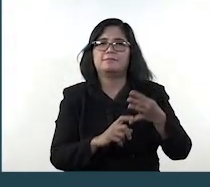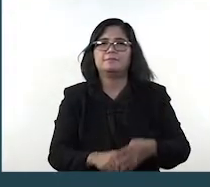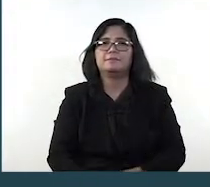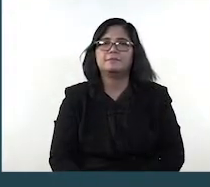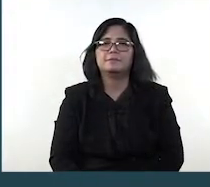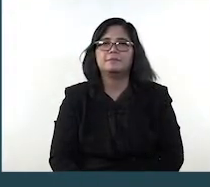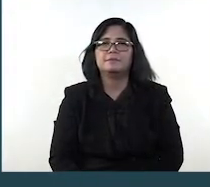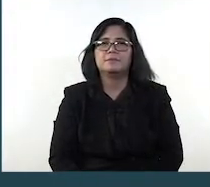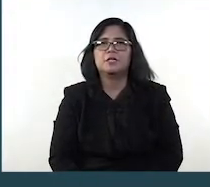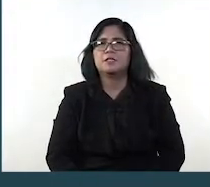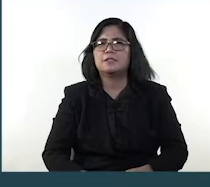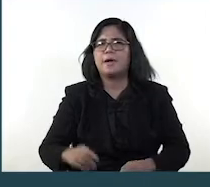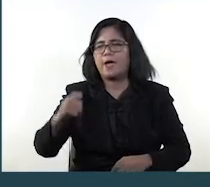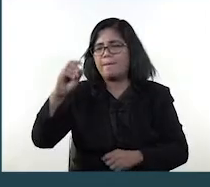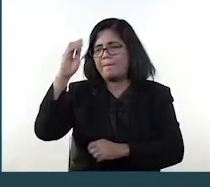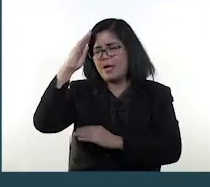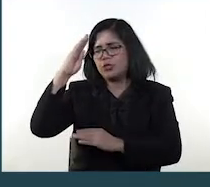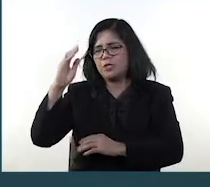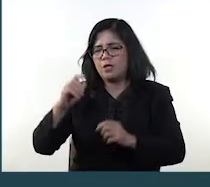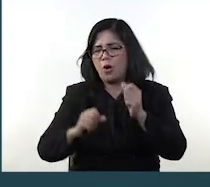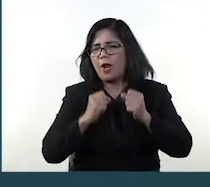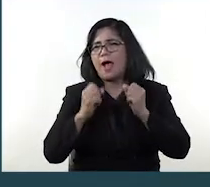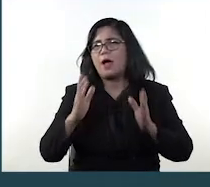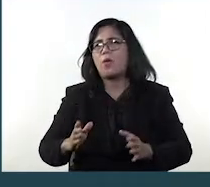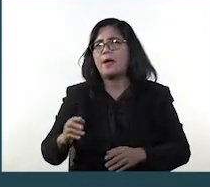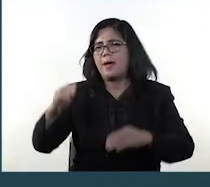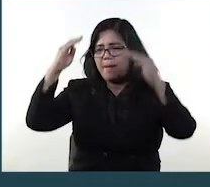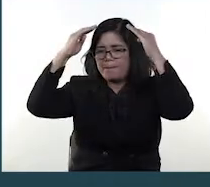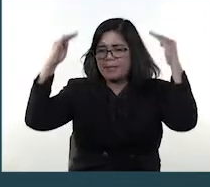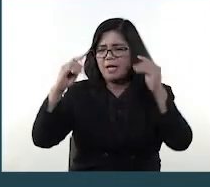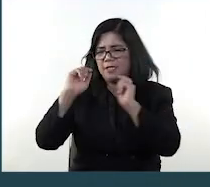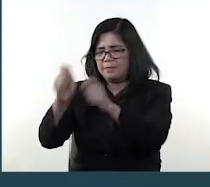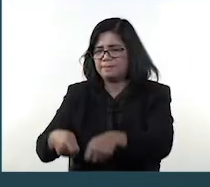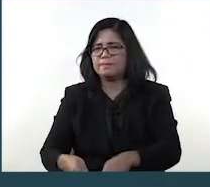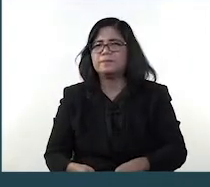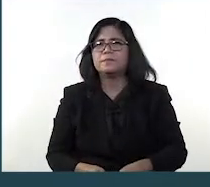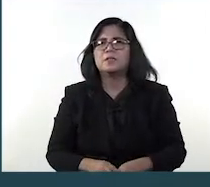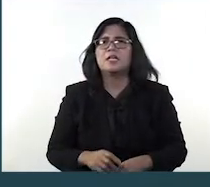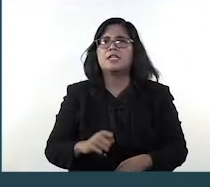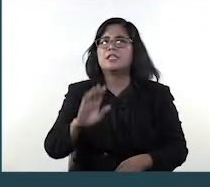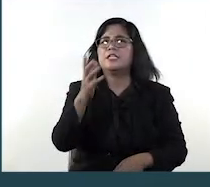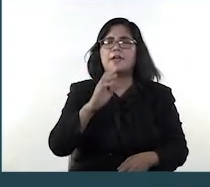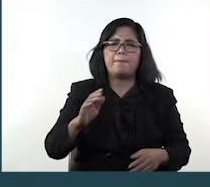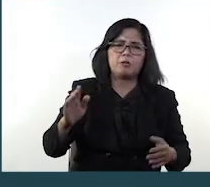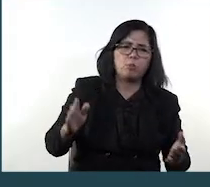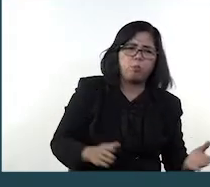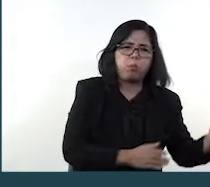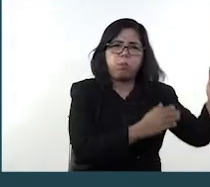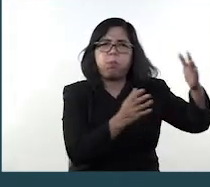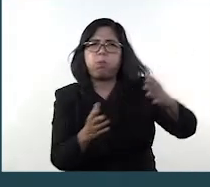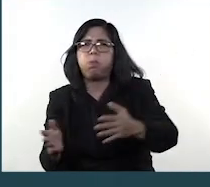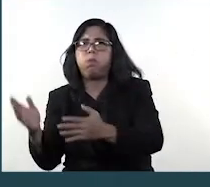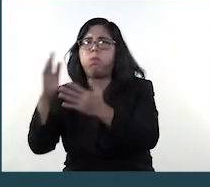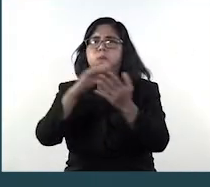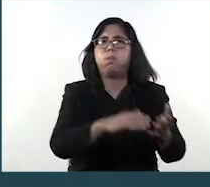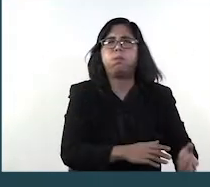target sebagai prajurit sebagai olahragawan sungai petani kalau aktif dan memiliki target yang tidak dapat diombang-ambingkan ditengah situasi